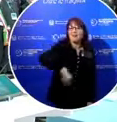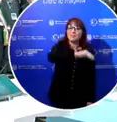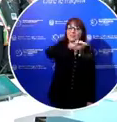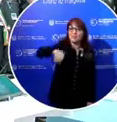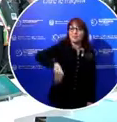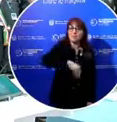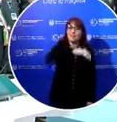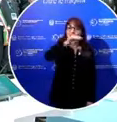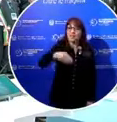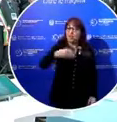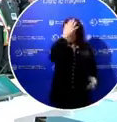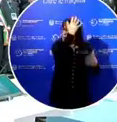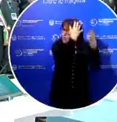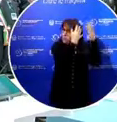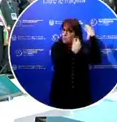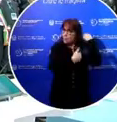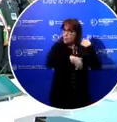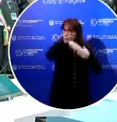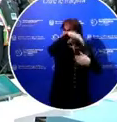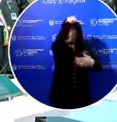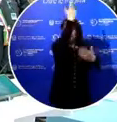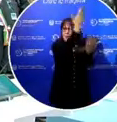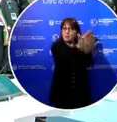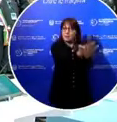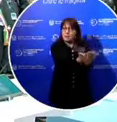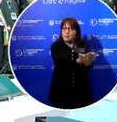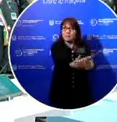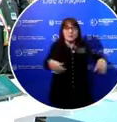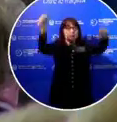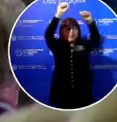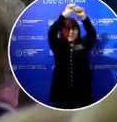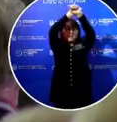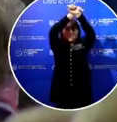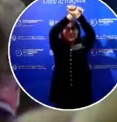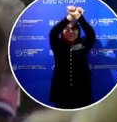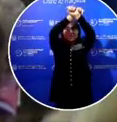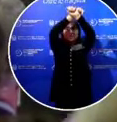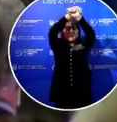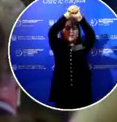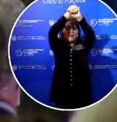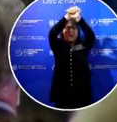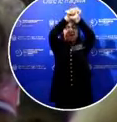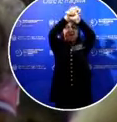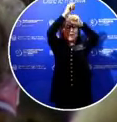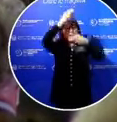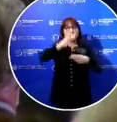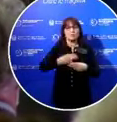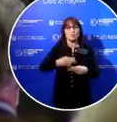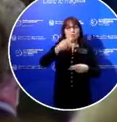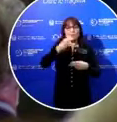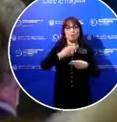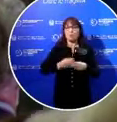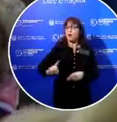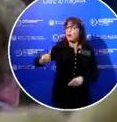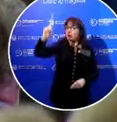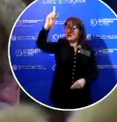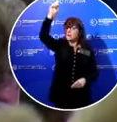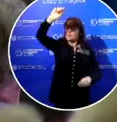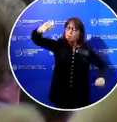la vittoria, le porga la chioma, che schiava di